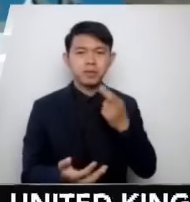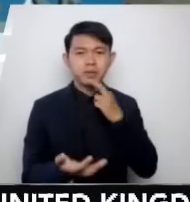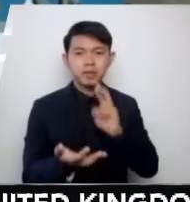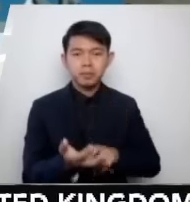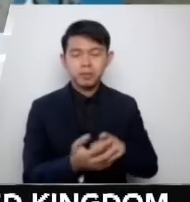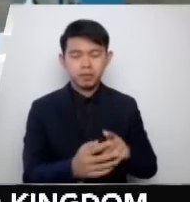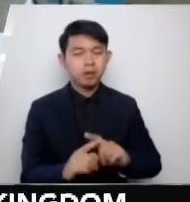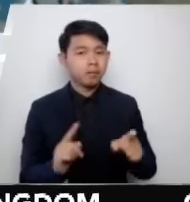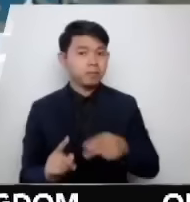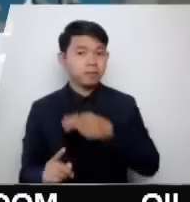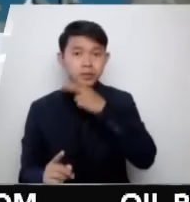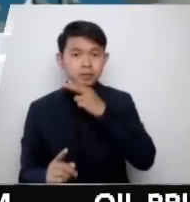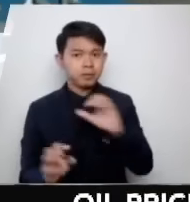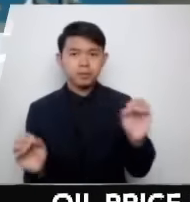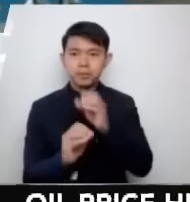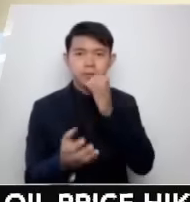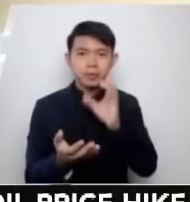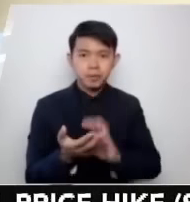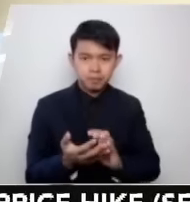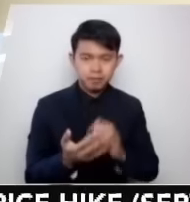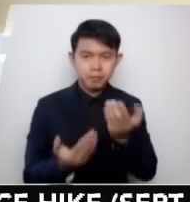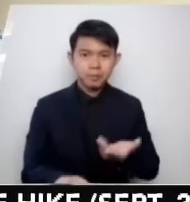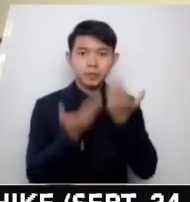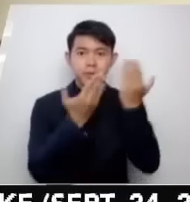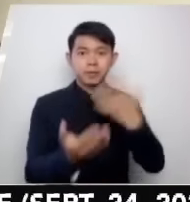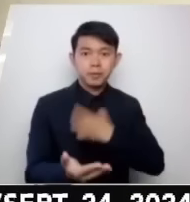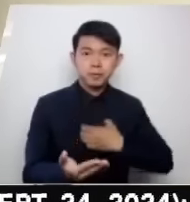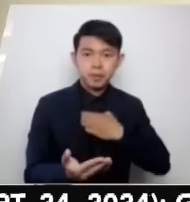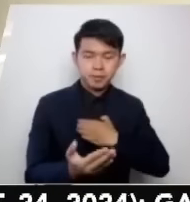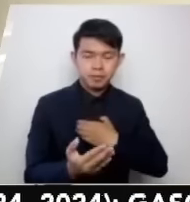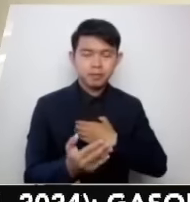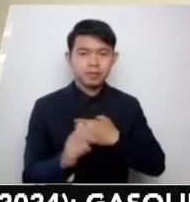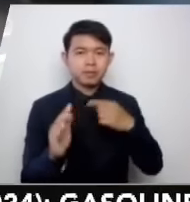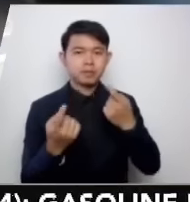sospek na sinampahan na ng reklamong frustrated murder.